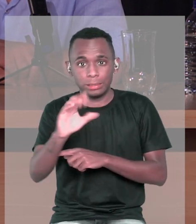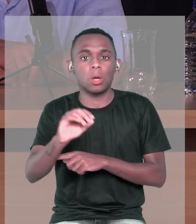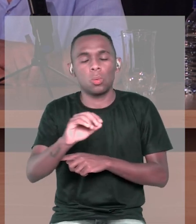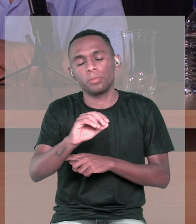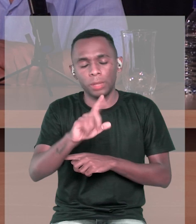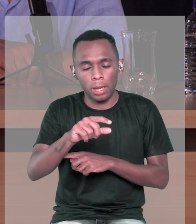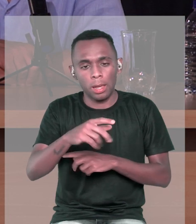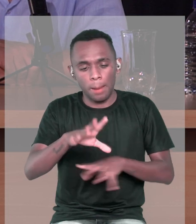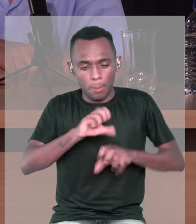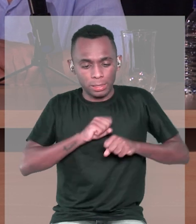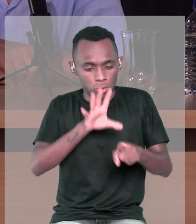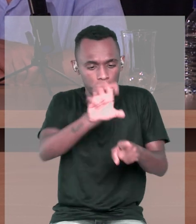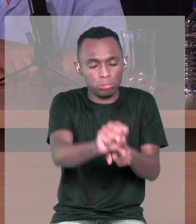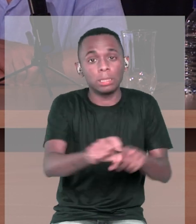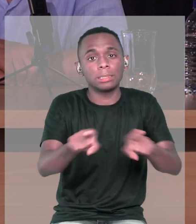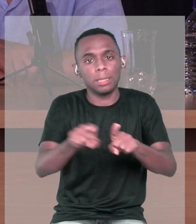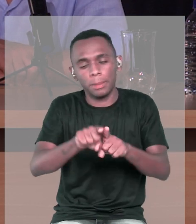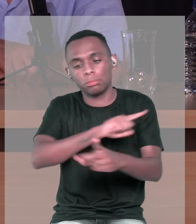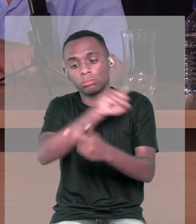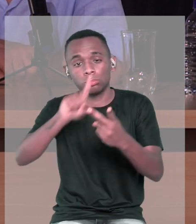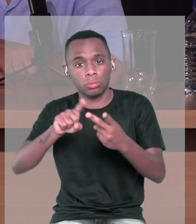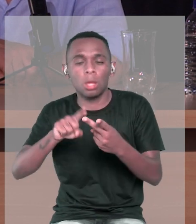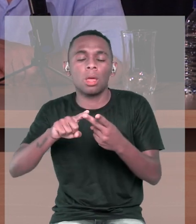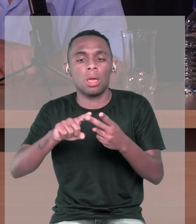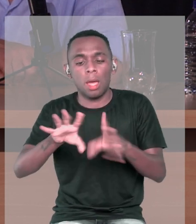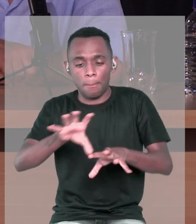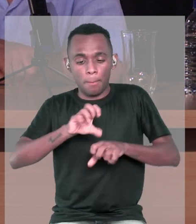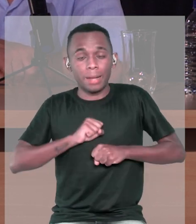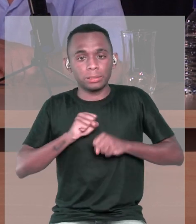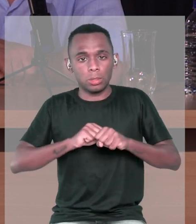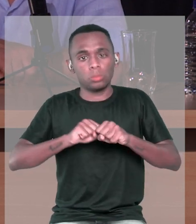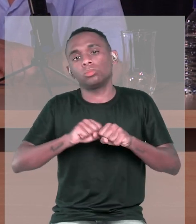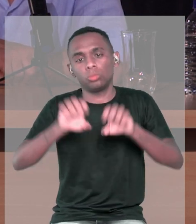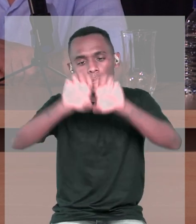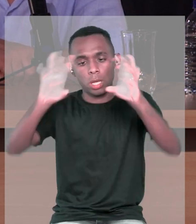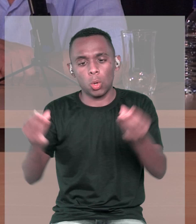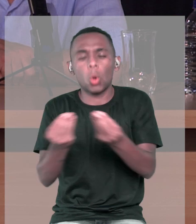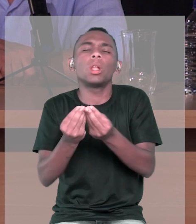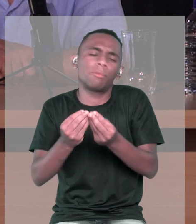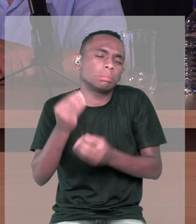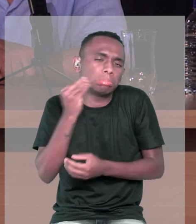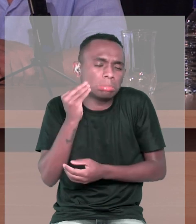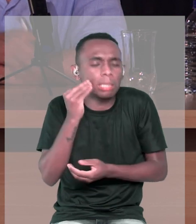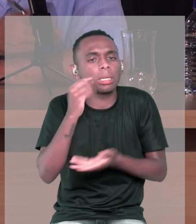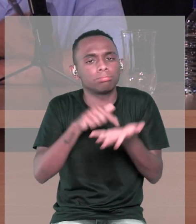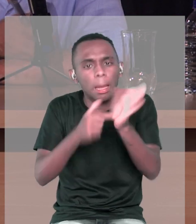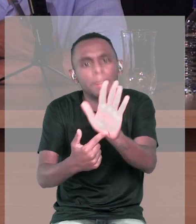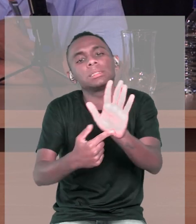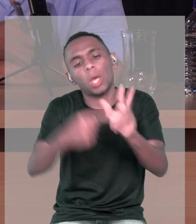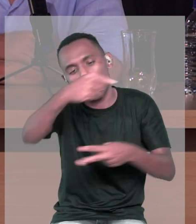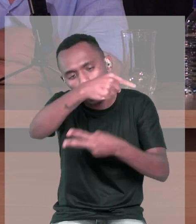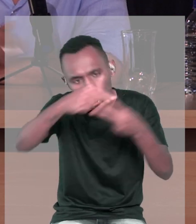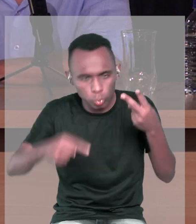o outro é a apropriação ecológica. Com vocês aqui, eu vou tentar definir 2 regimes, 2 tipos de apropriação,